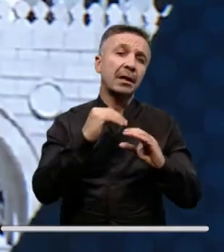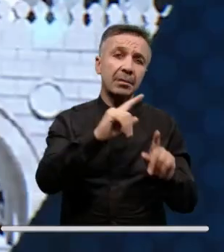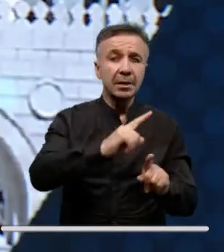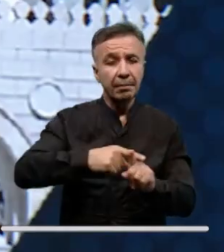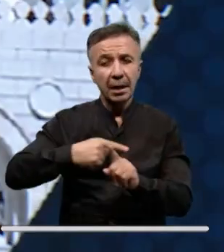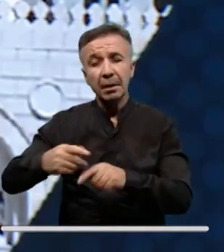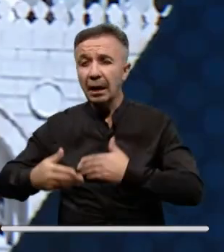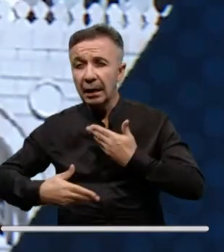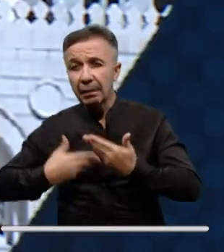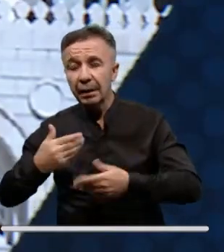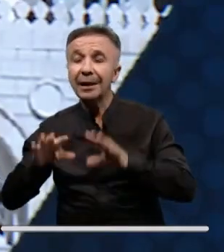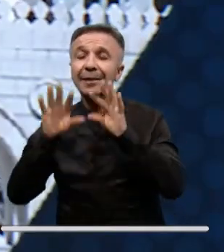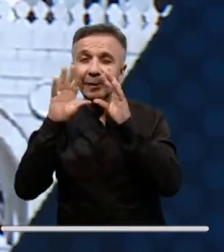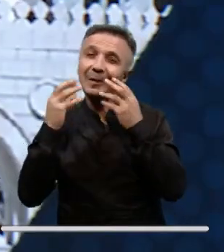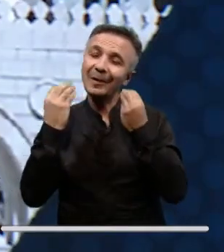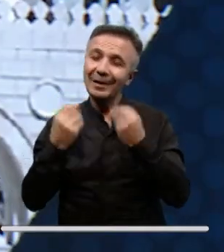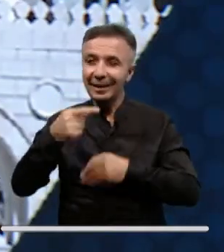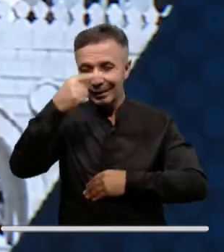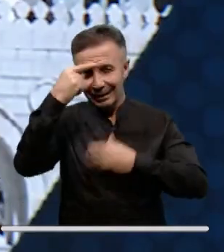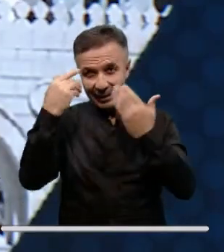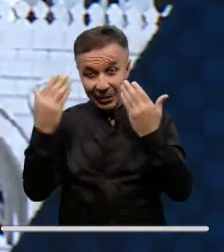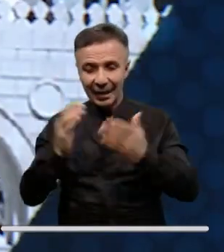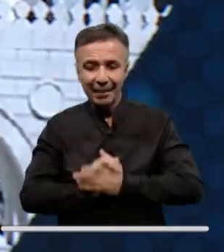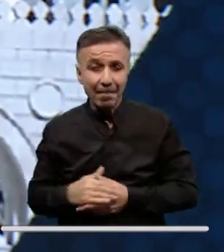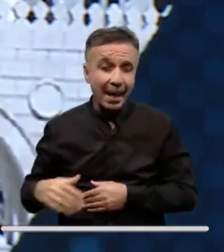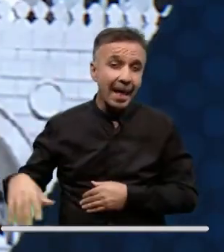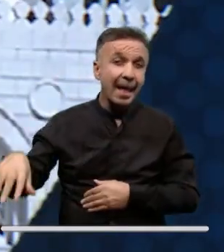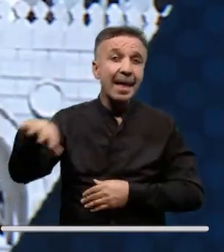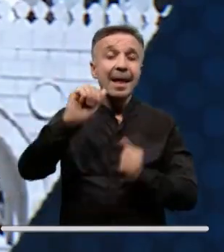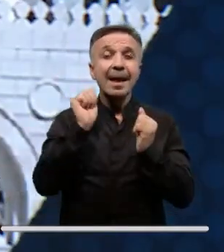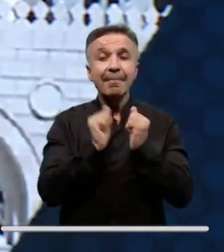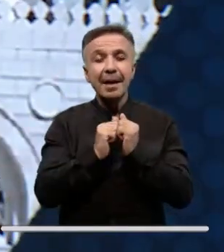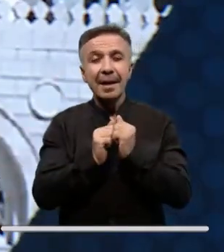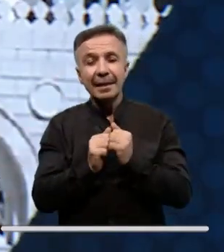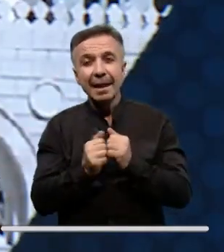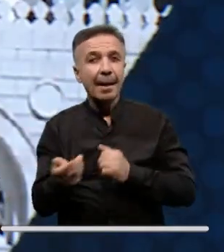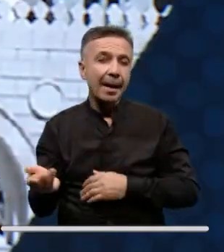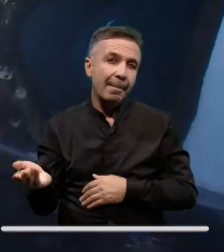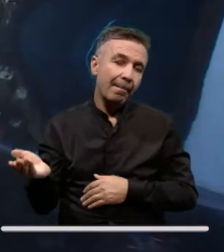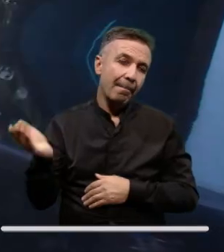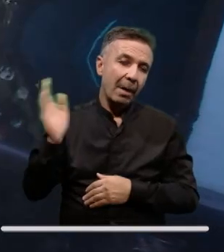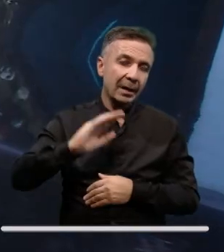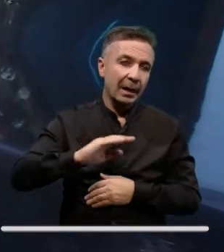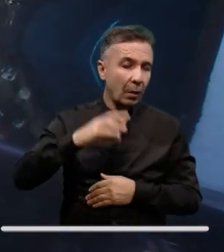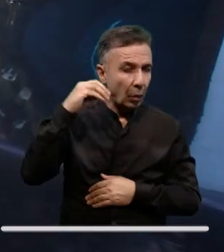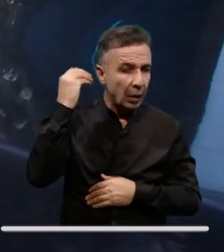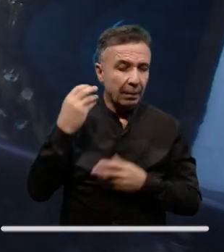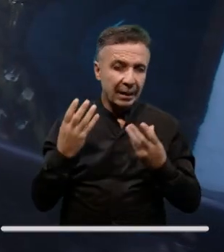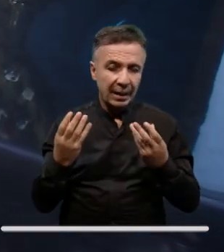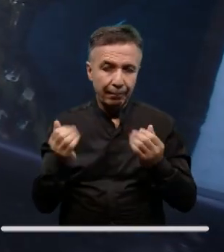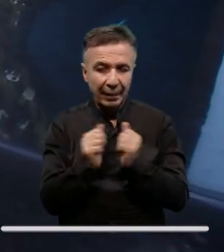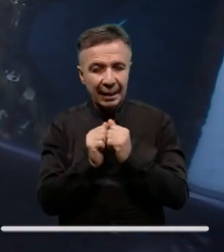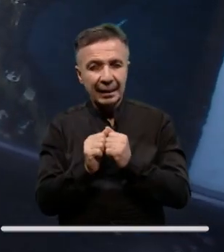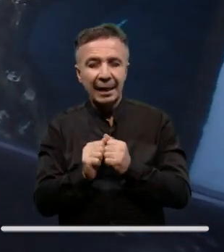ulaştırmaktır duyacağız İnşallah hep beraber diğer hocalarım birlikte bu güzellikleri